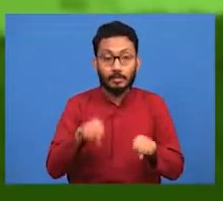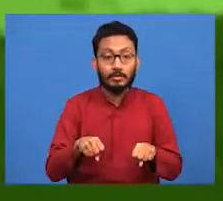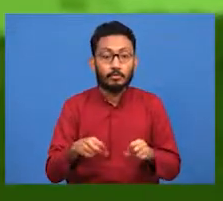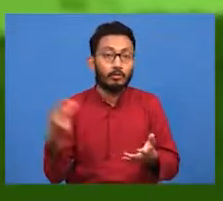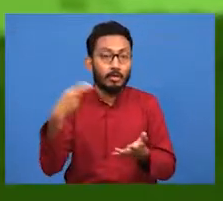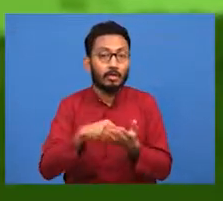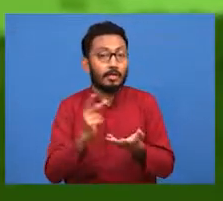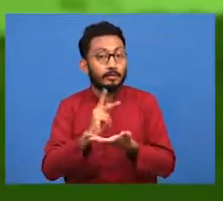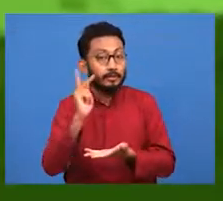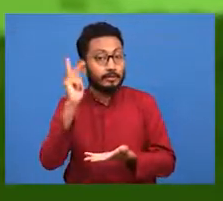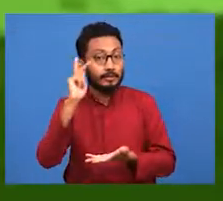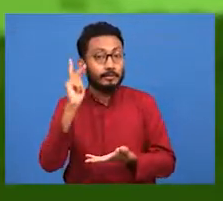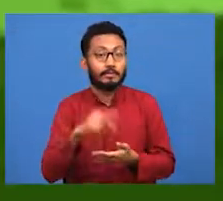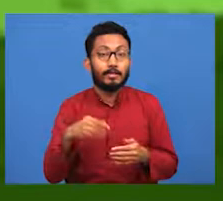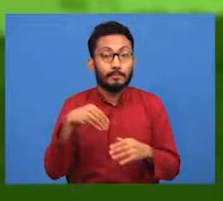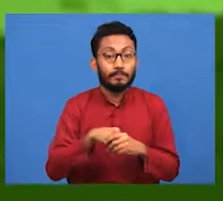masa akan datang.